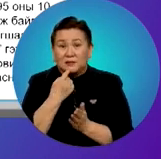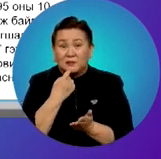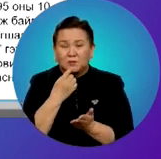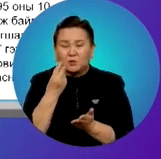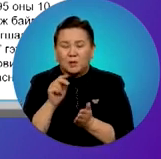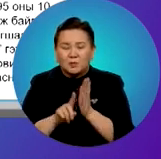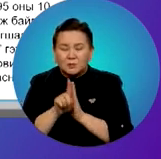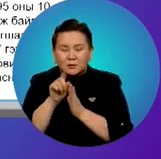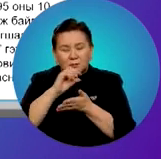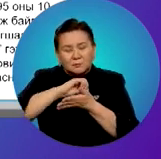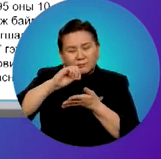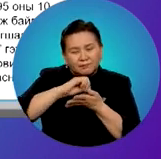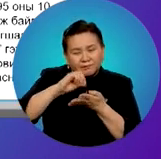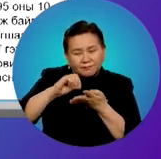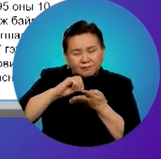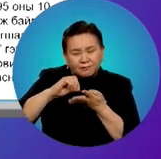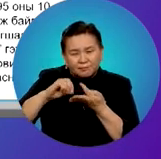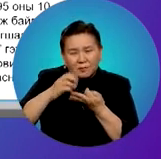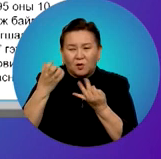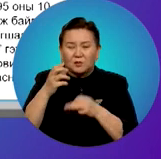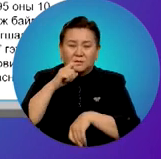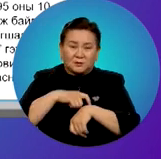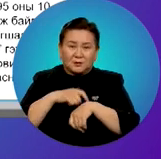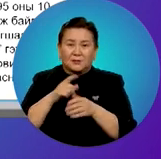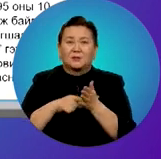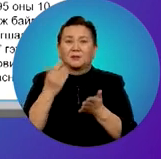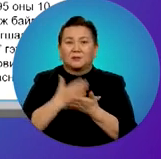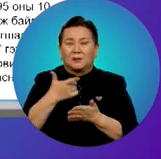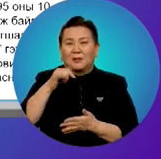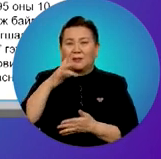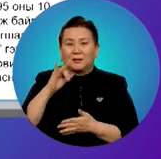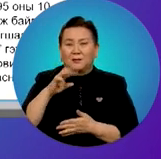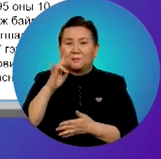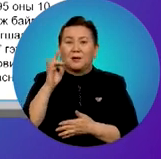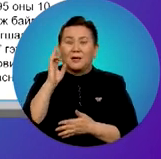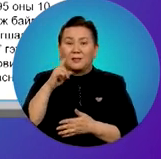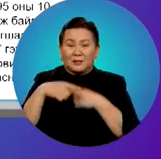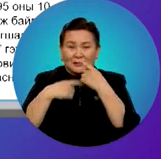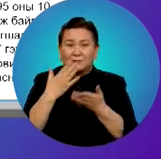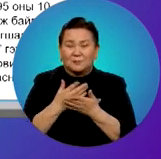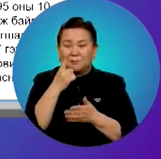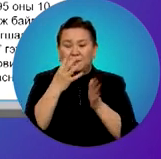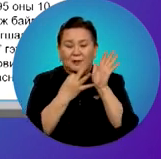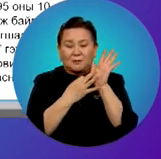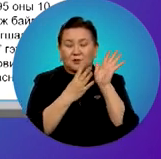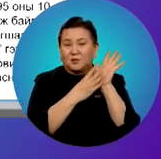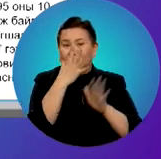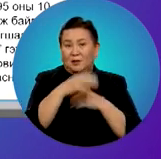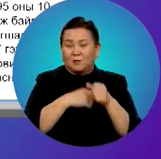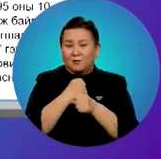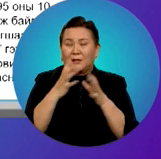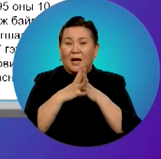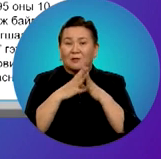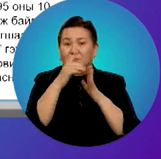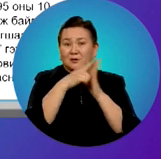эхний хідэн мөрийг бичих гэж би олон сар зовдог гэж Габриэл Гарсио Маркс хэлсэн байдаг. 1895 оны 10-р